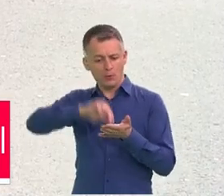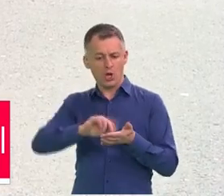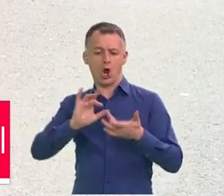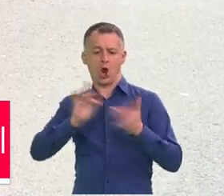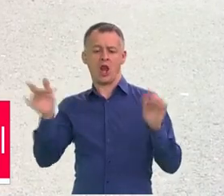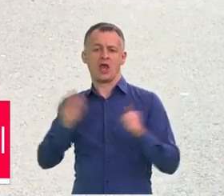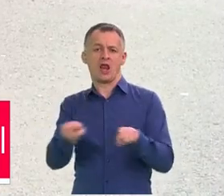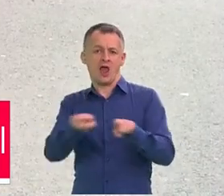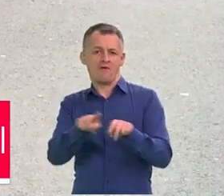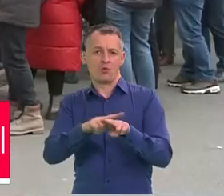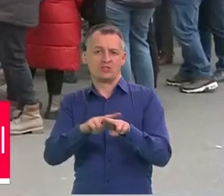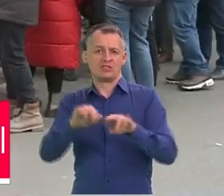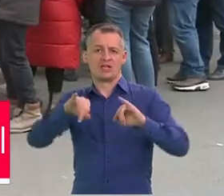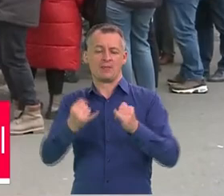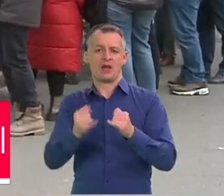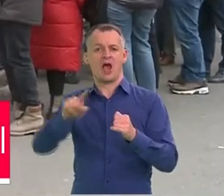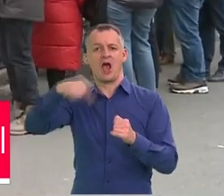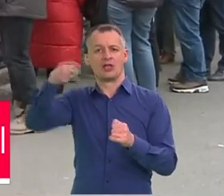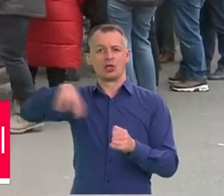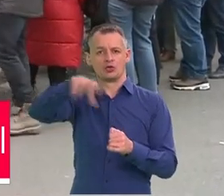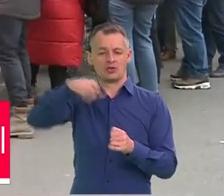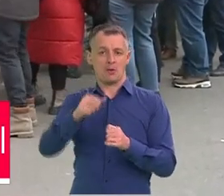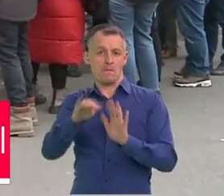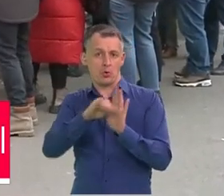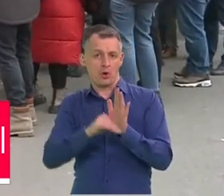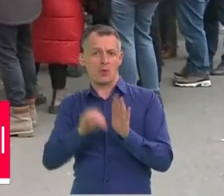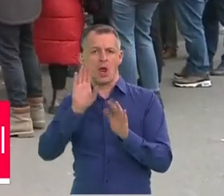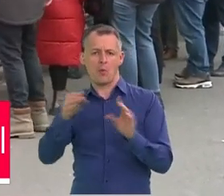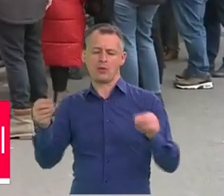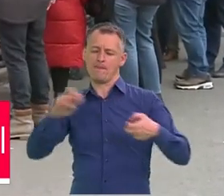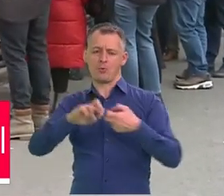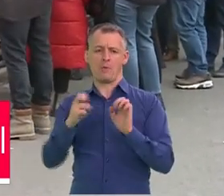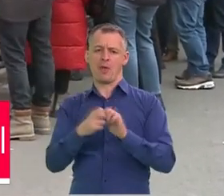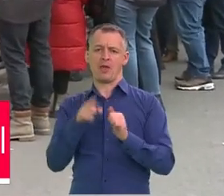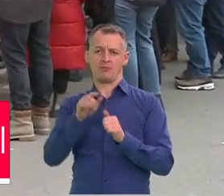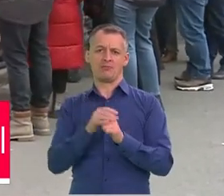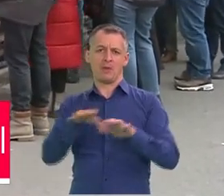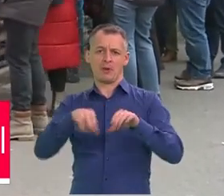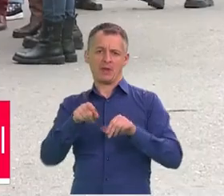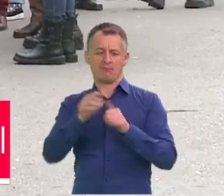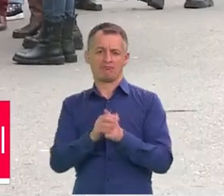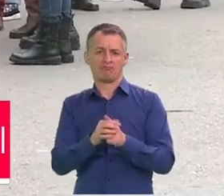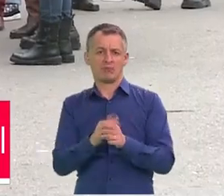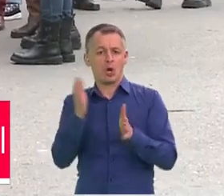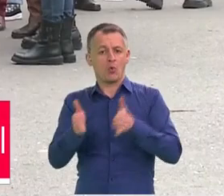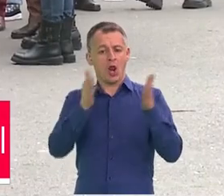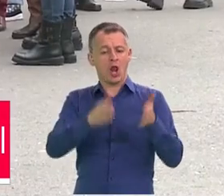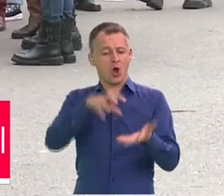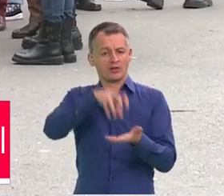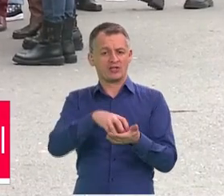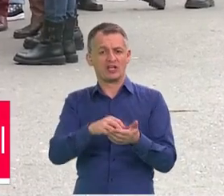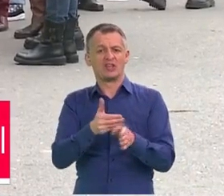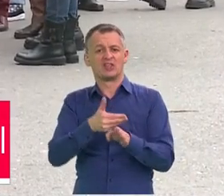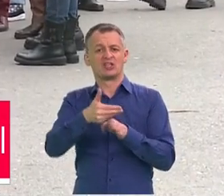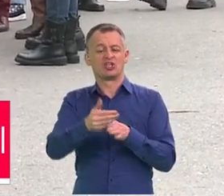practică în alte județe din țară. În plus, programul are din ce în ce mai multe sincope. În unele localități sunt întârzieri și de 3 luni la